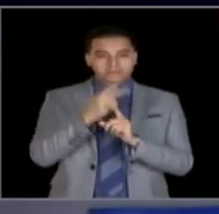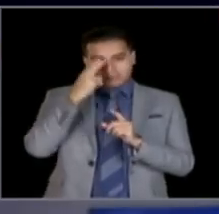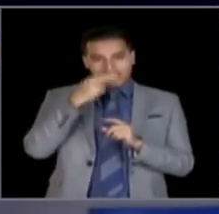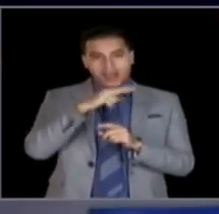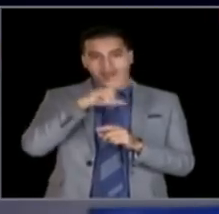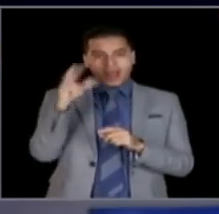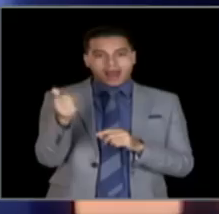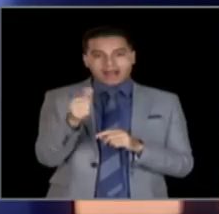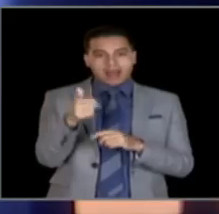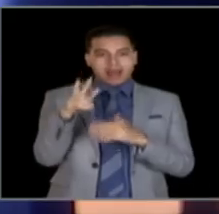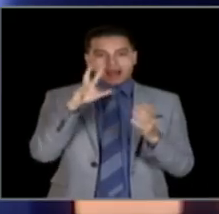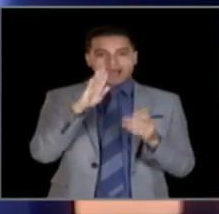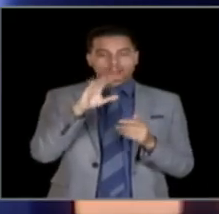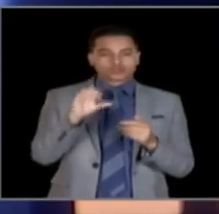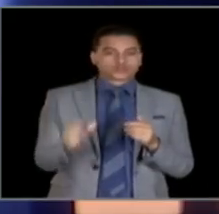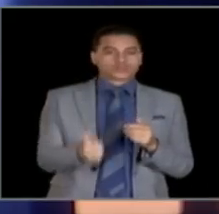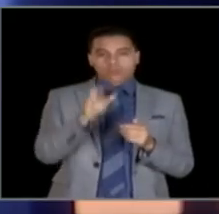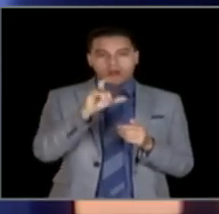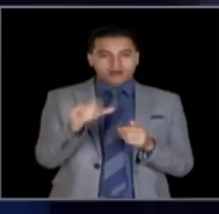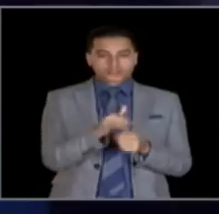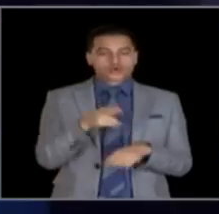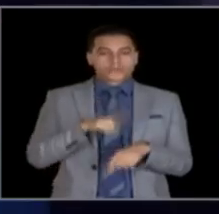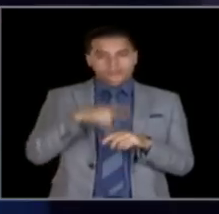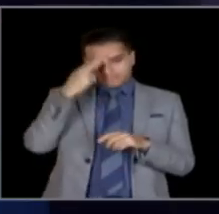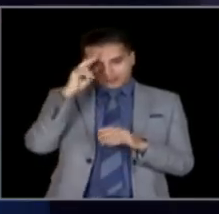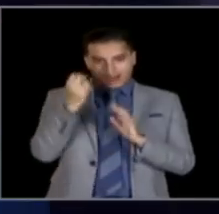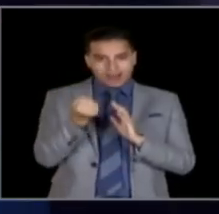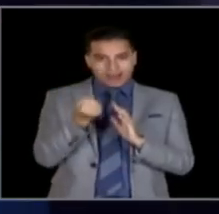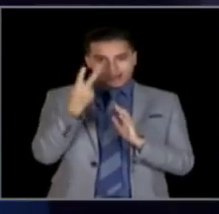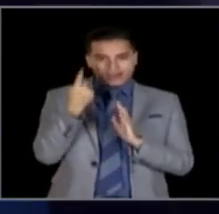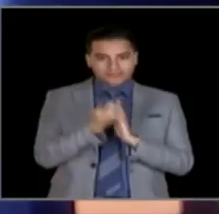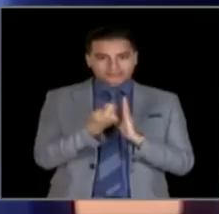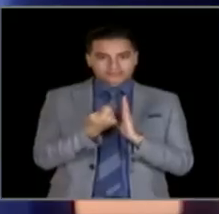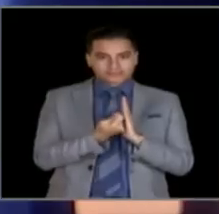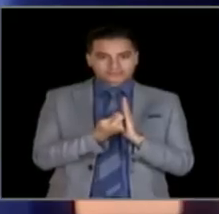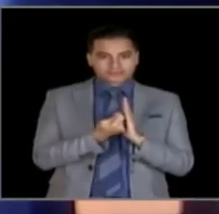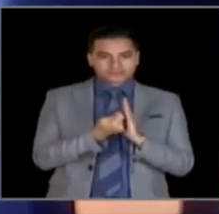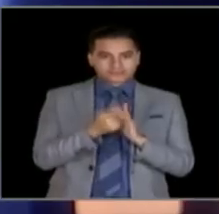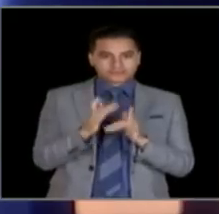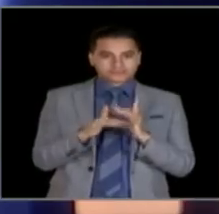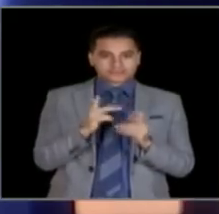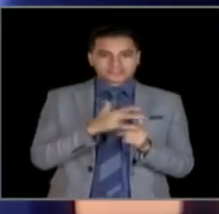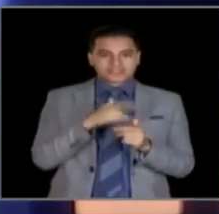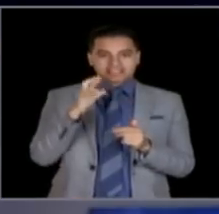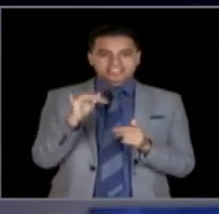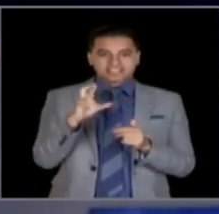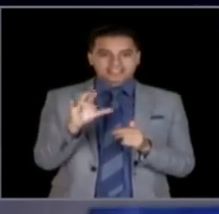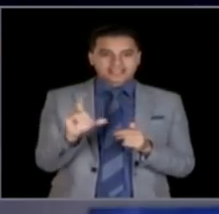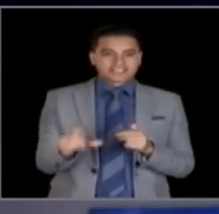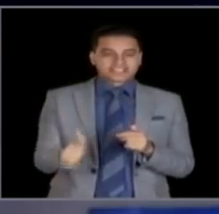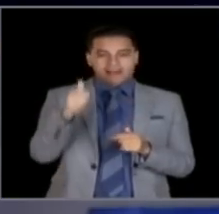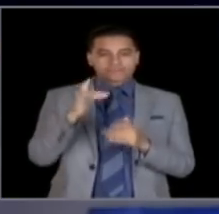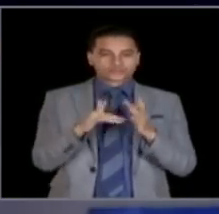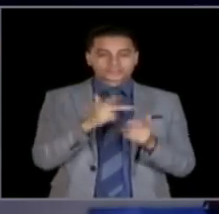علاء الأسواني. من قام بغناء تتر محمد الحلو؟ زيزينيا. عمارية اسكندرية، افتكرتها